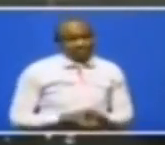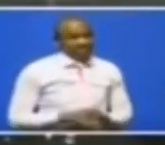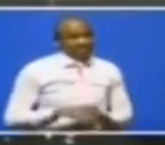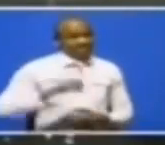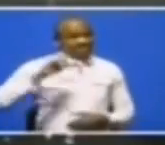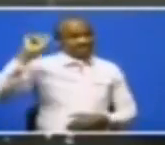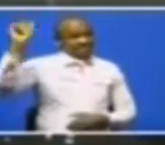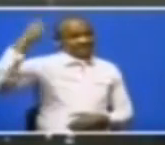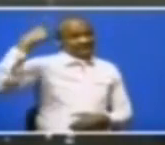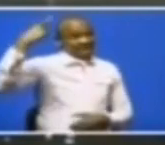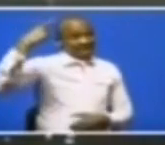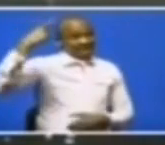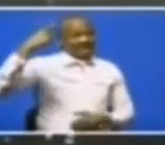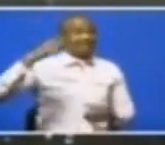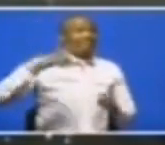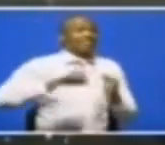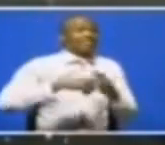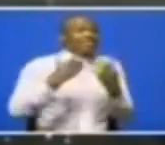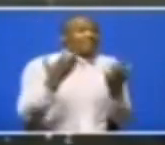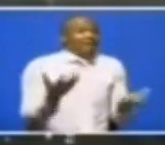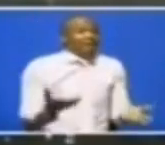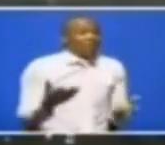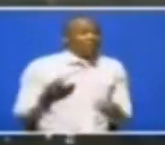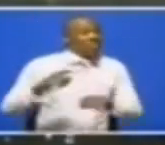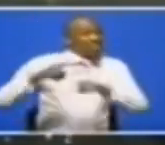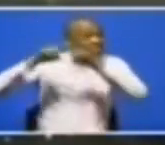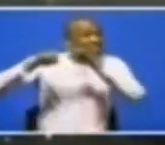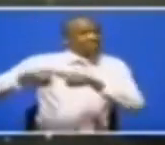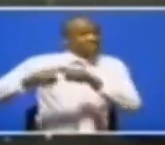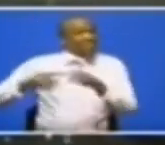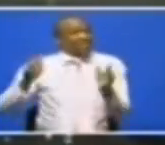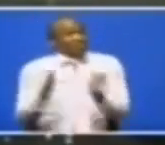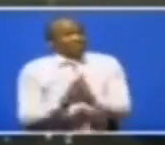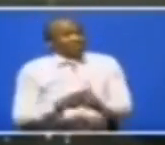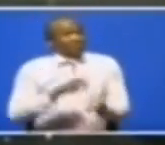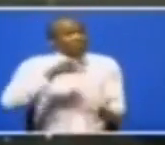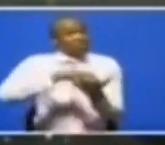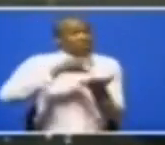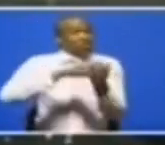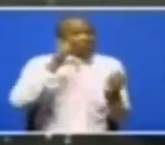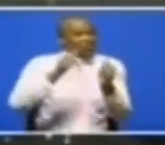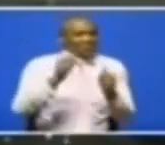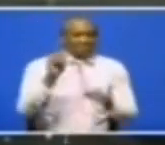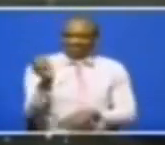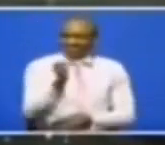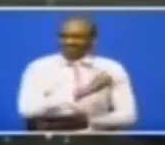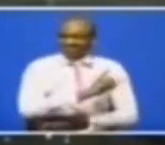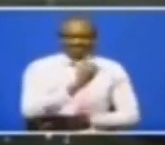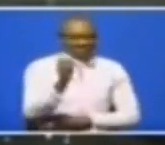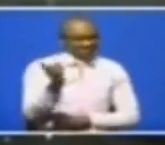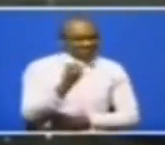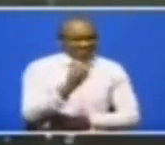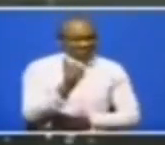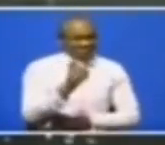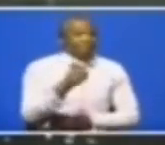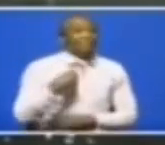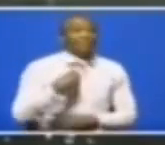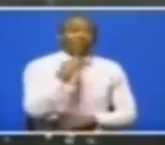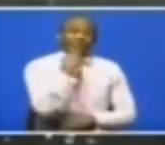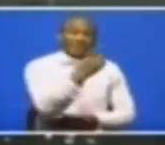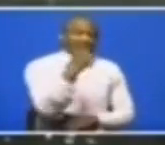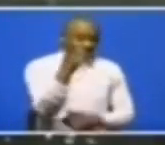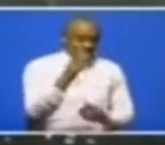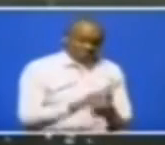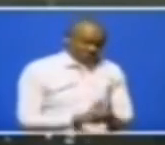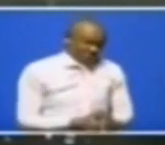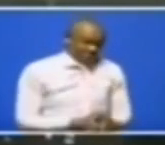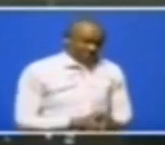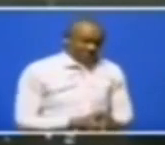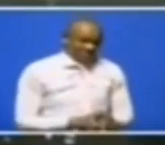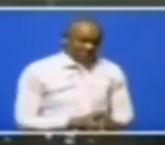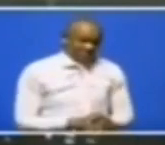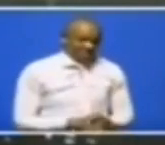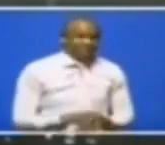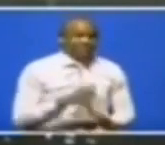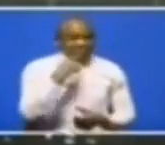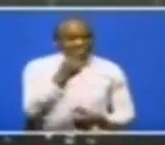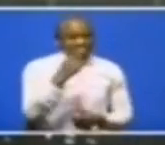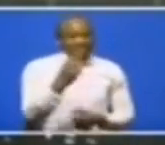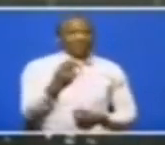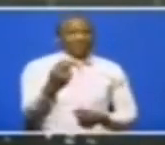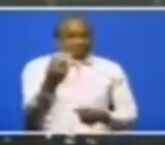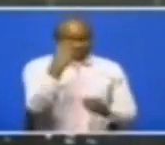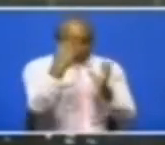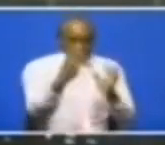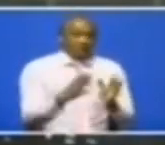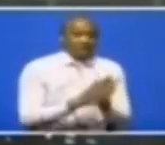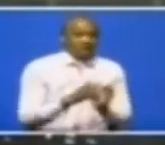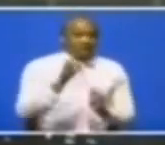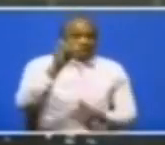Nyota kung'aa haitegemei na nafasi unayowania. Nitamwambia mtazamaji